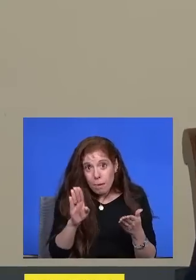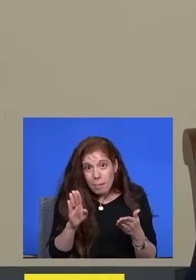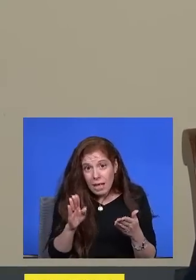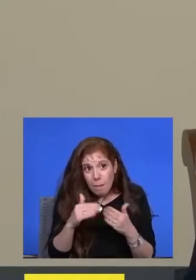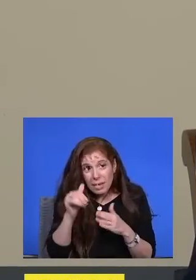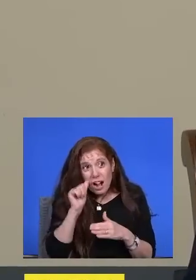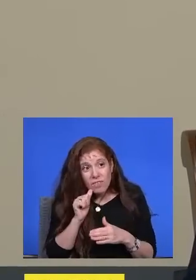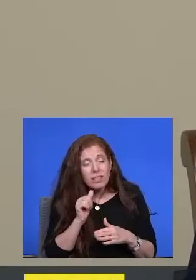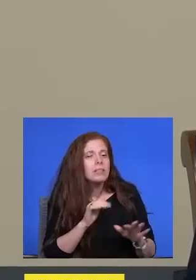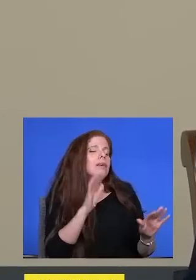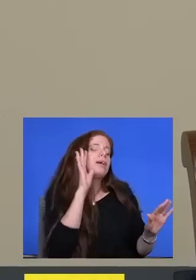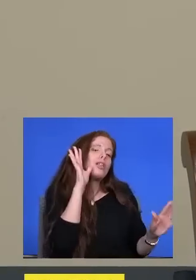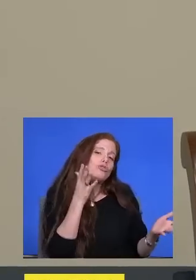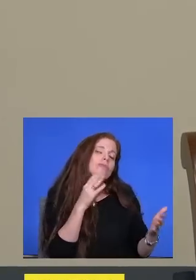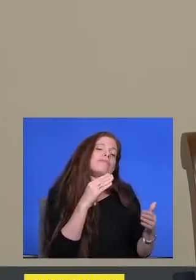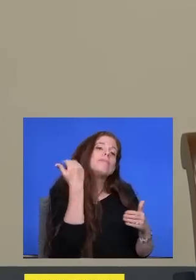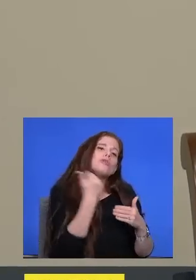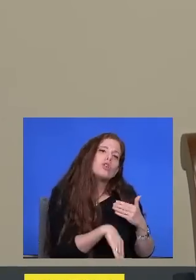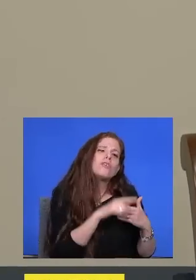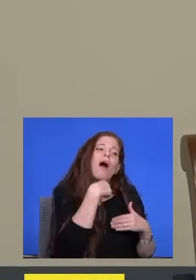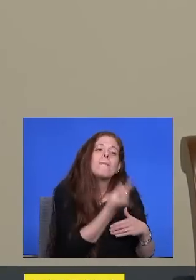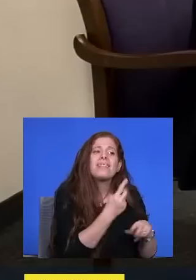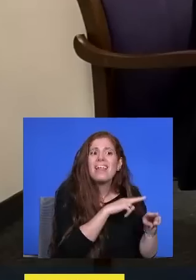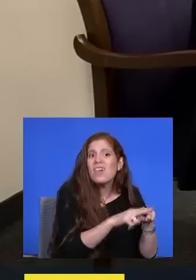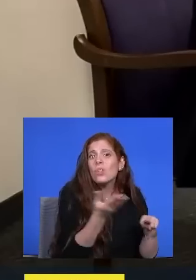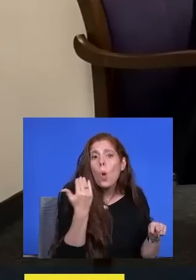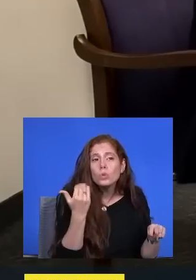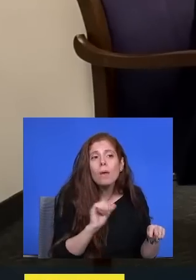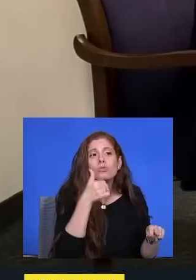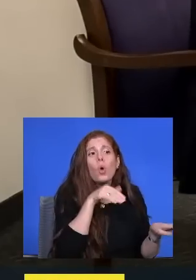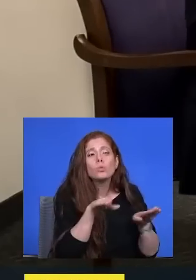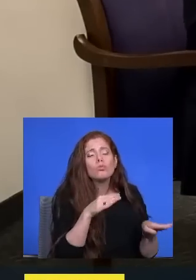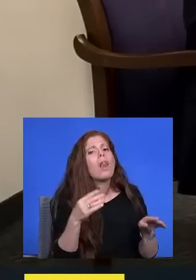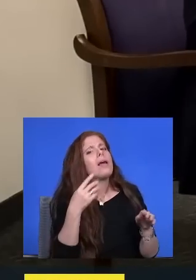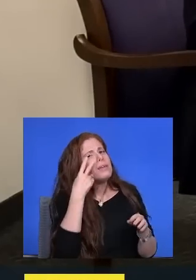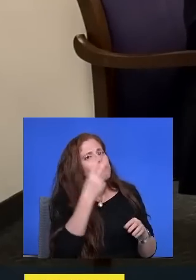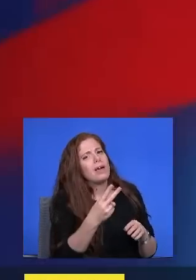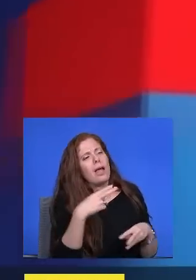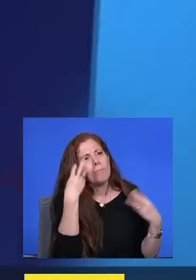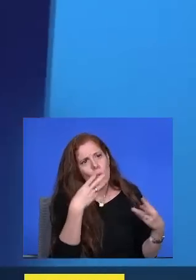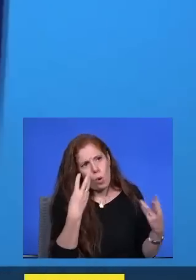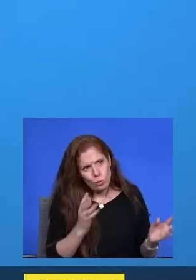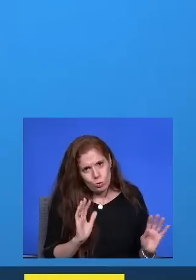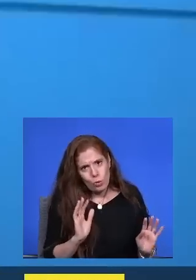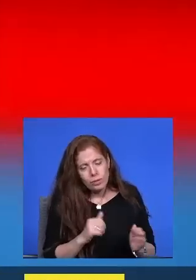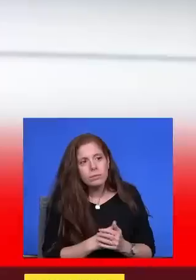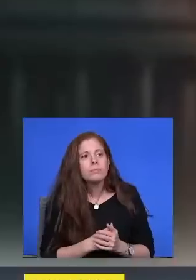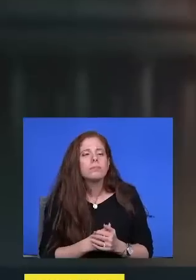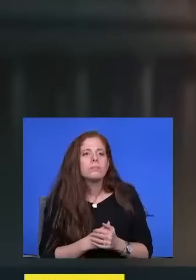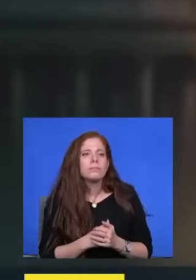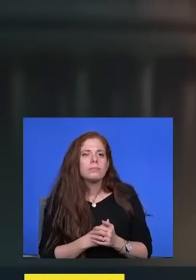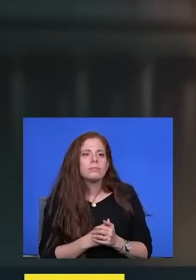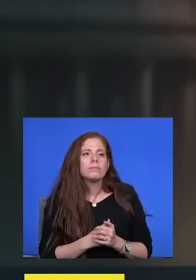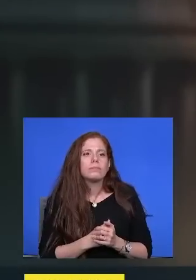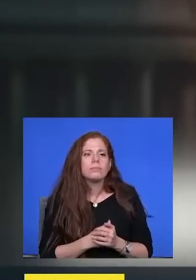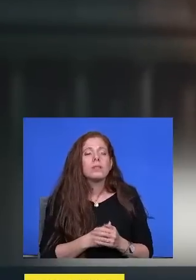listen. At the end of the day, I said 2 months ago, the Prime Minister will come, obviously come to Washington.